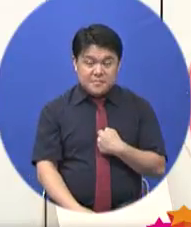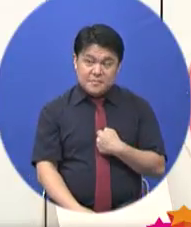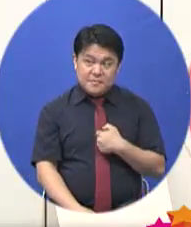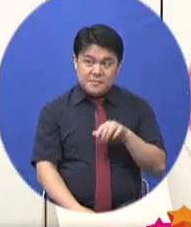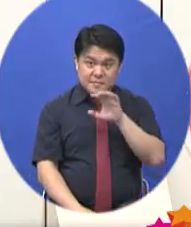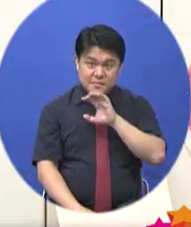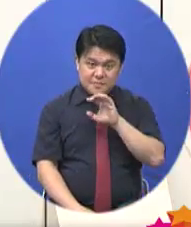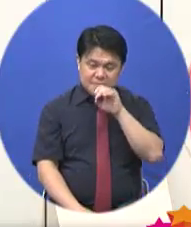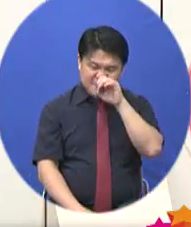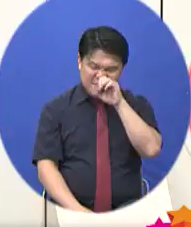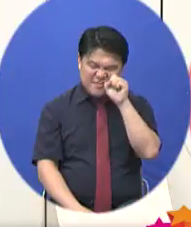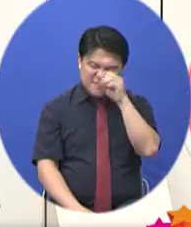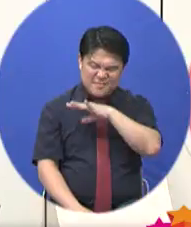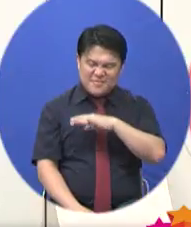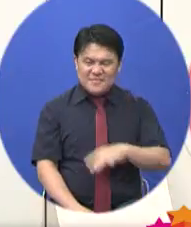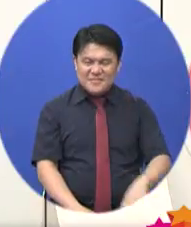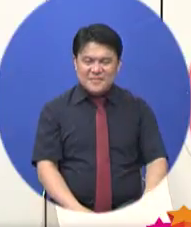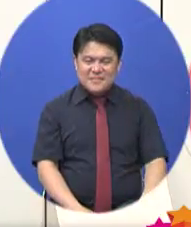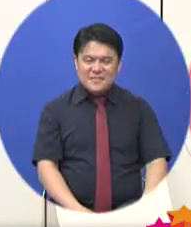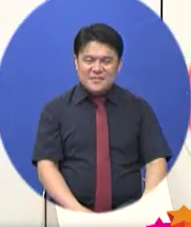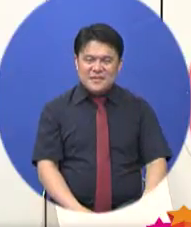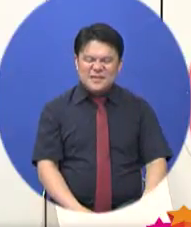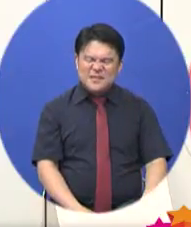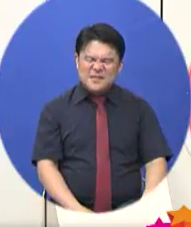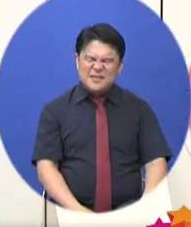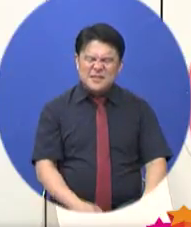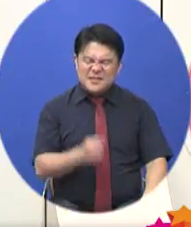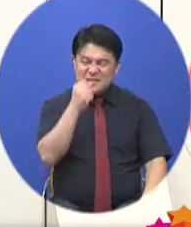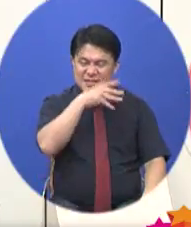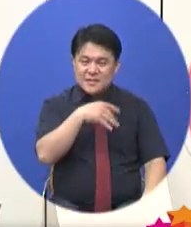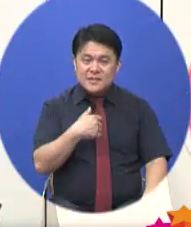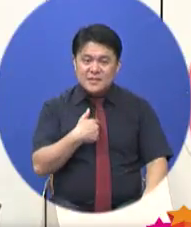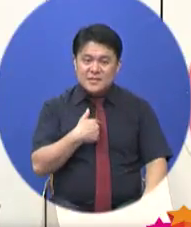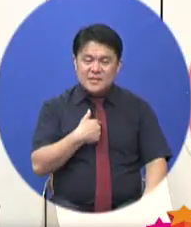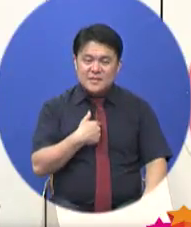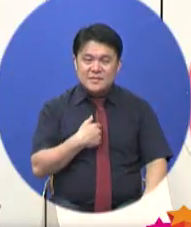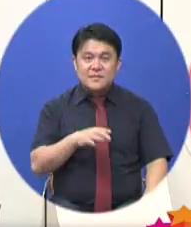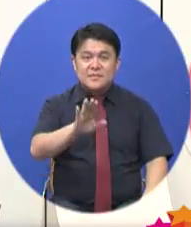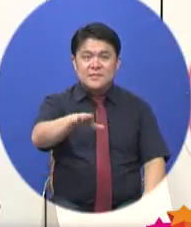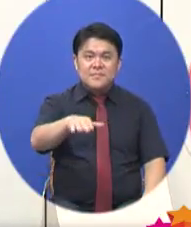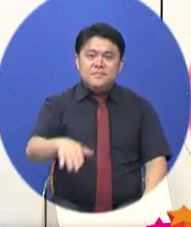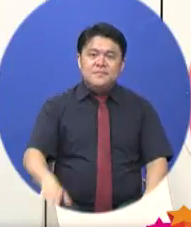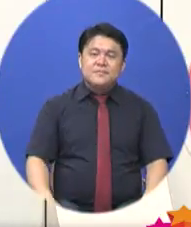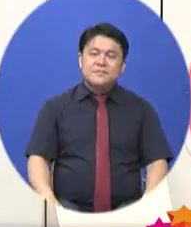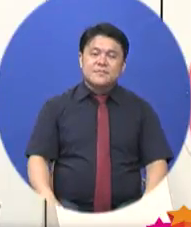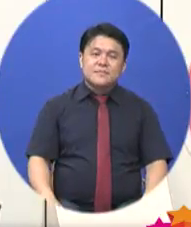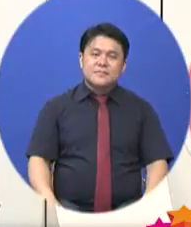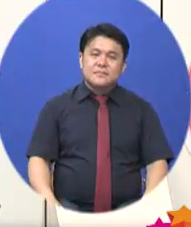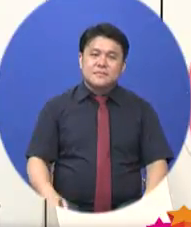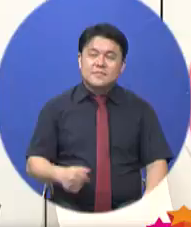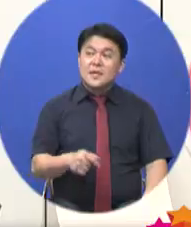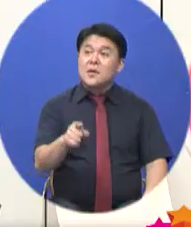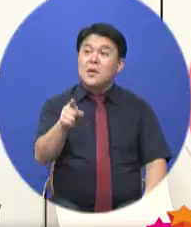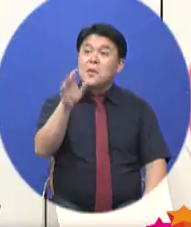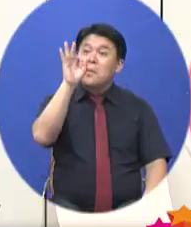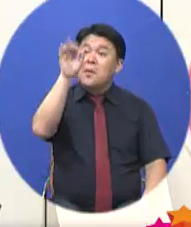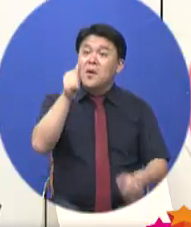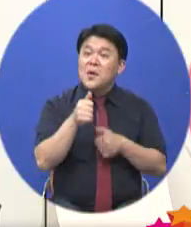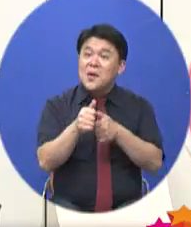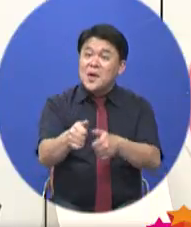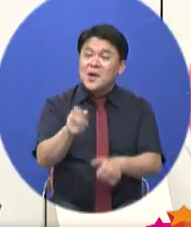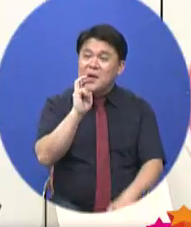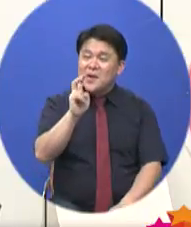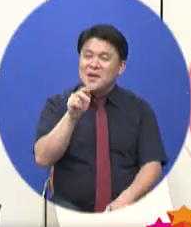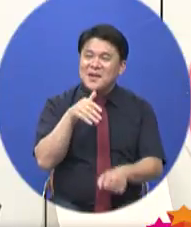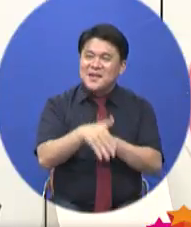네. 아니, 그냥 아는 하는 대로 하죠, 뭐. 네. 반하고 이제 있는 거 보고 따라 부르고 하니까. 네.